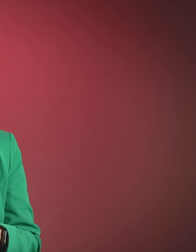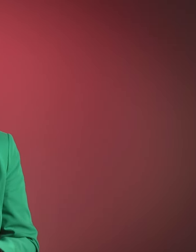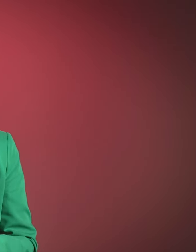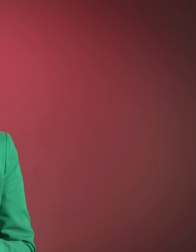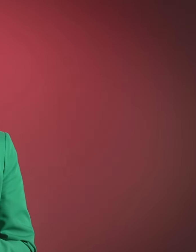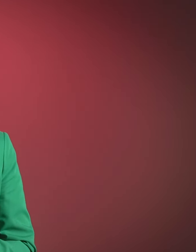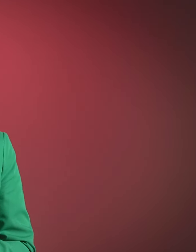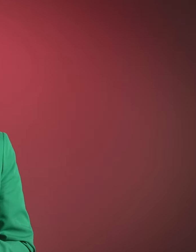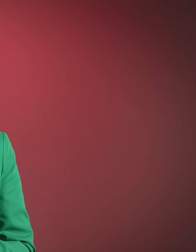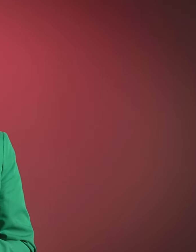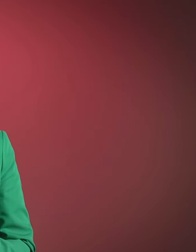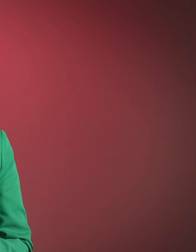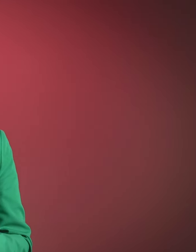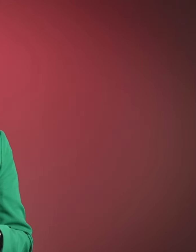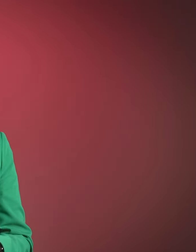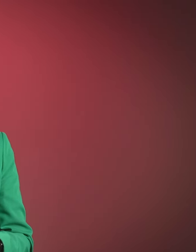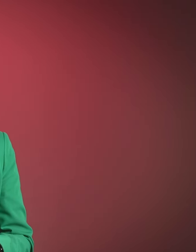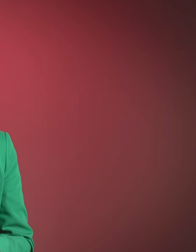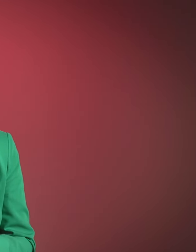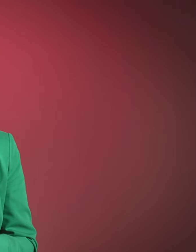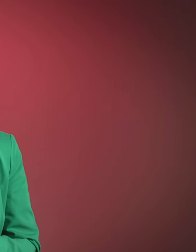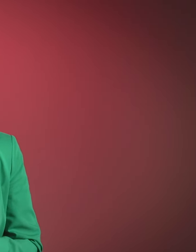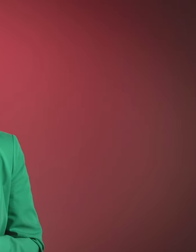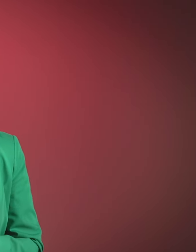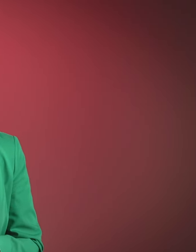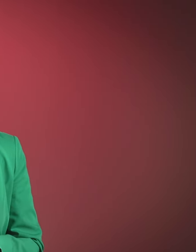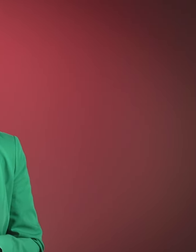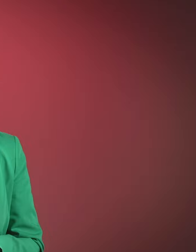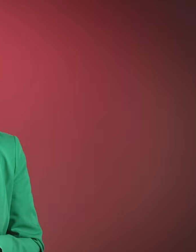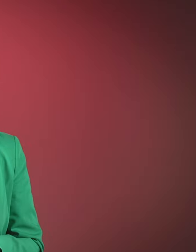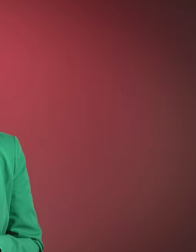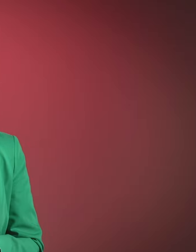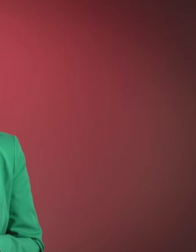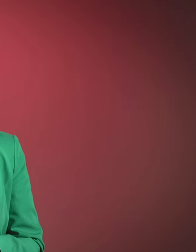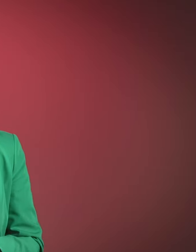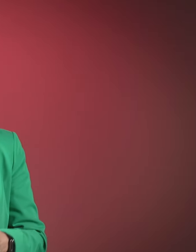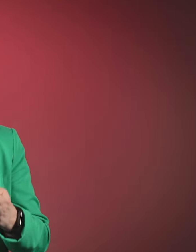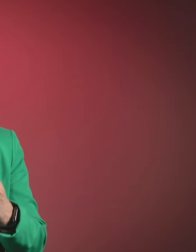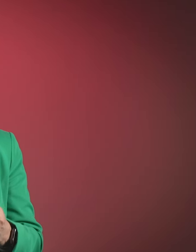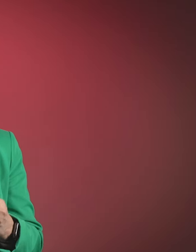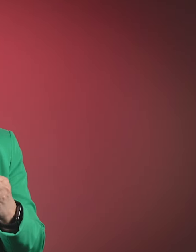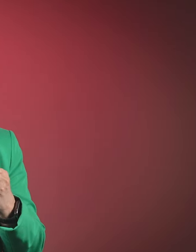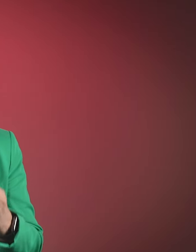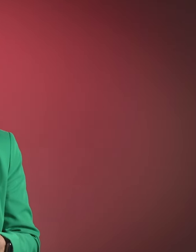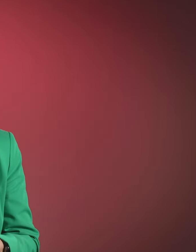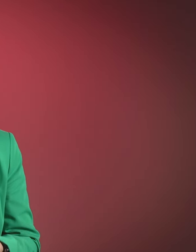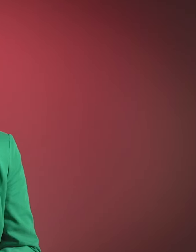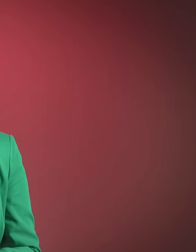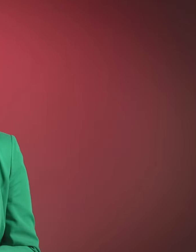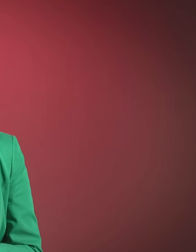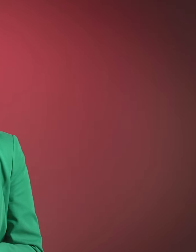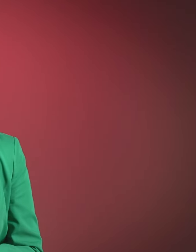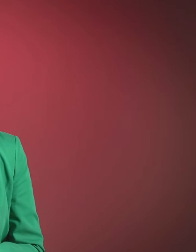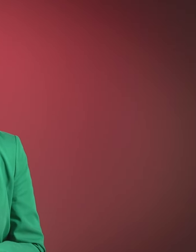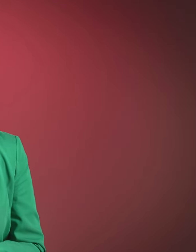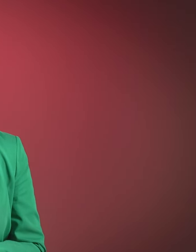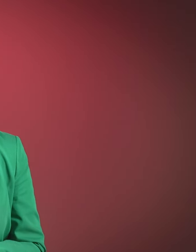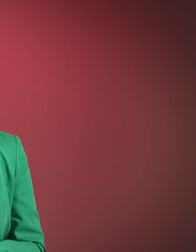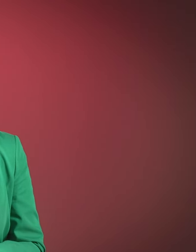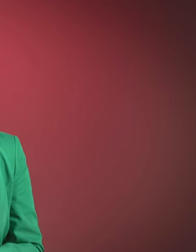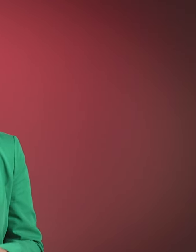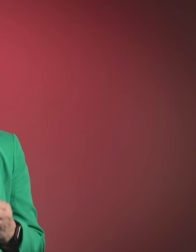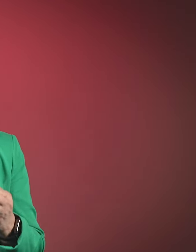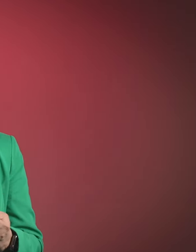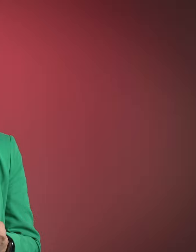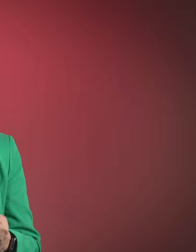Ich erinnere nur daran, dass wir immer noch den Equipede begehen müssen, dass wir immer noch nicht gleich bezahlt